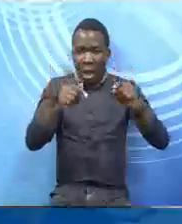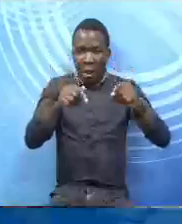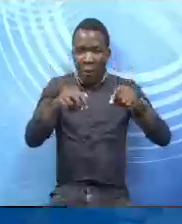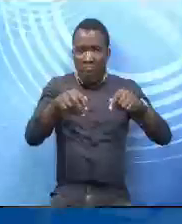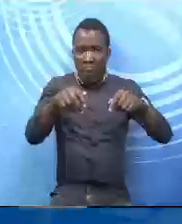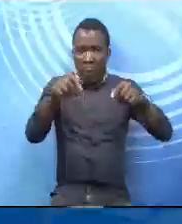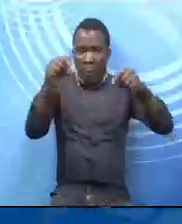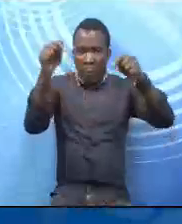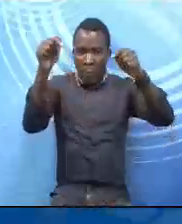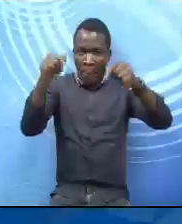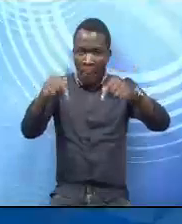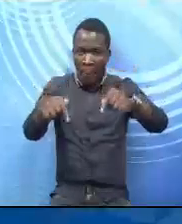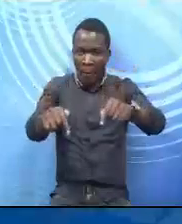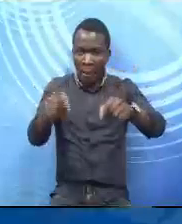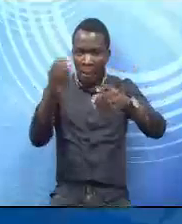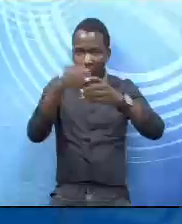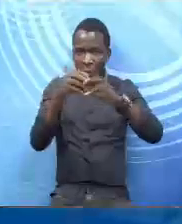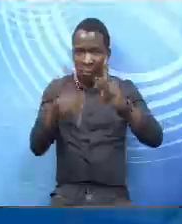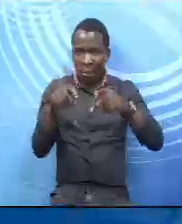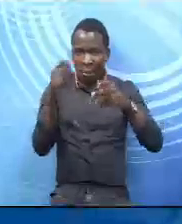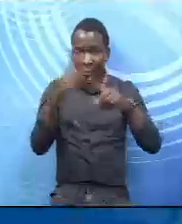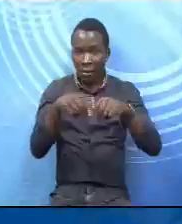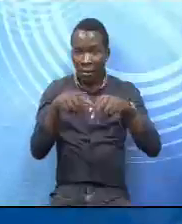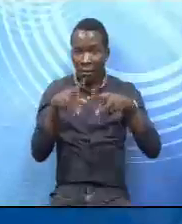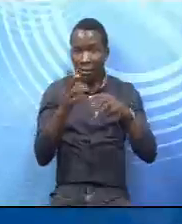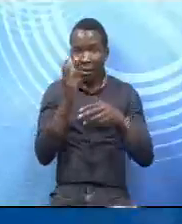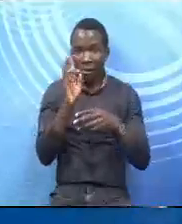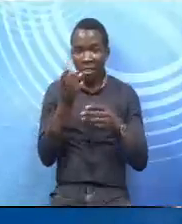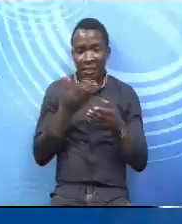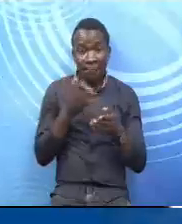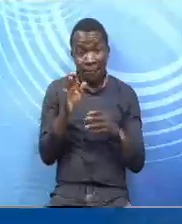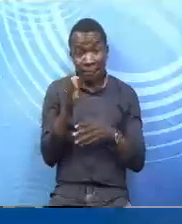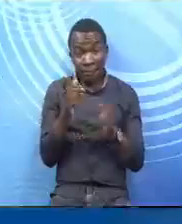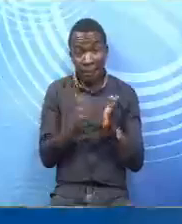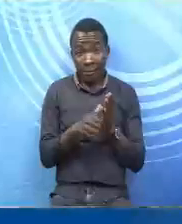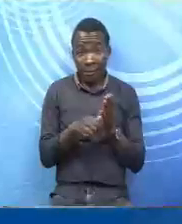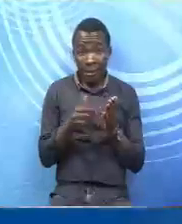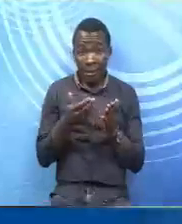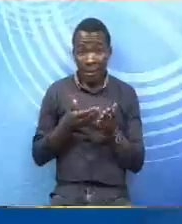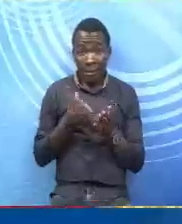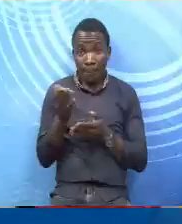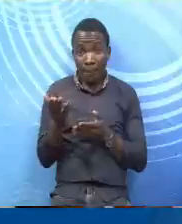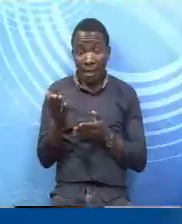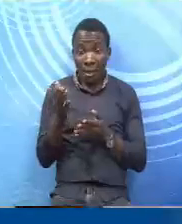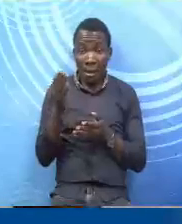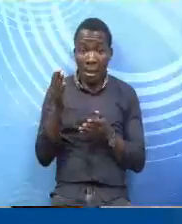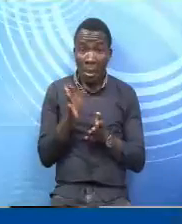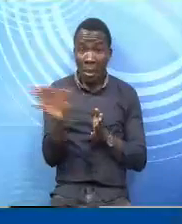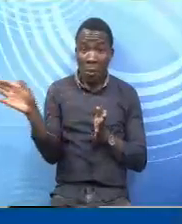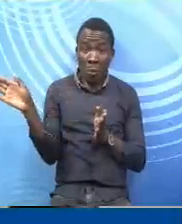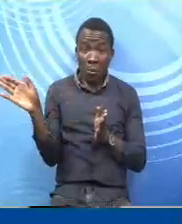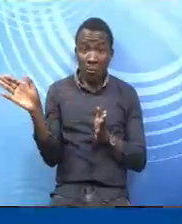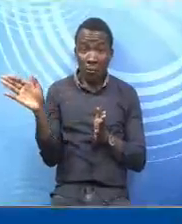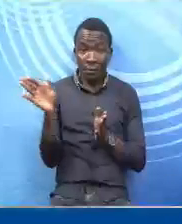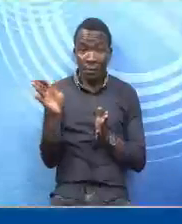noneho bitewe n'ukuntu wabonaga ko isa nk'aho ifite ikibazo yagize utya isa nk'iyoba